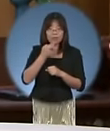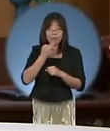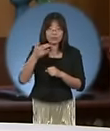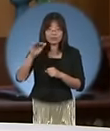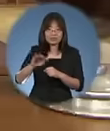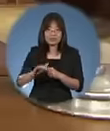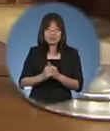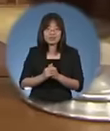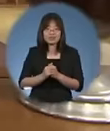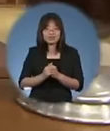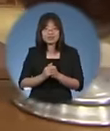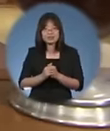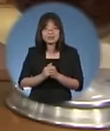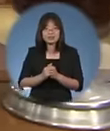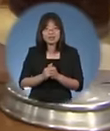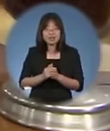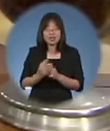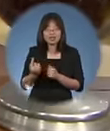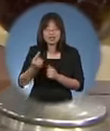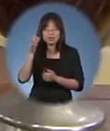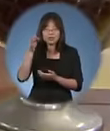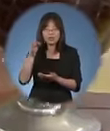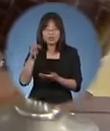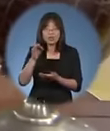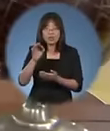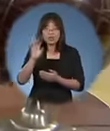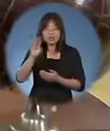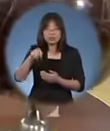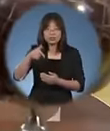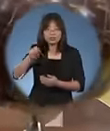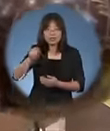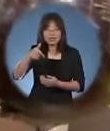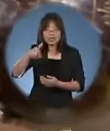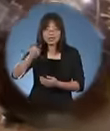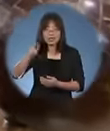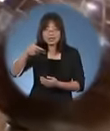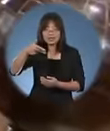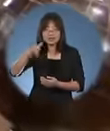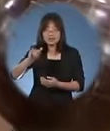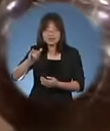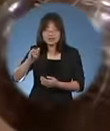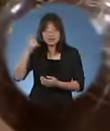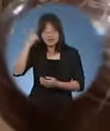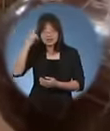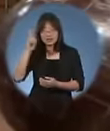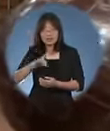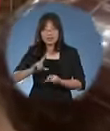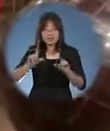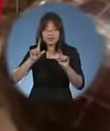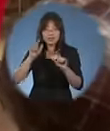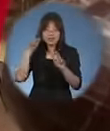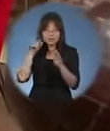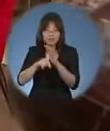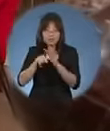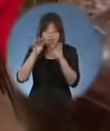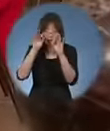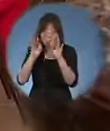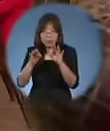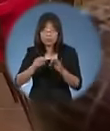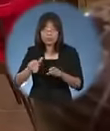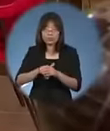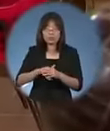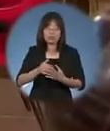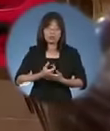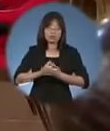개념, 고부가가치 개념 이런 것들이 처음 날 도착해서 그것이 하나의 쇼크로 온 거예요. 문화적 충격으로.